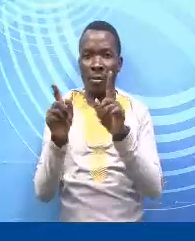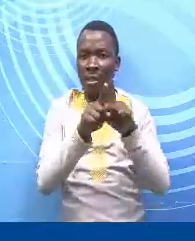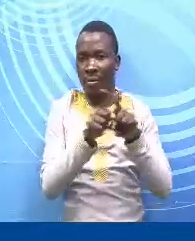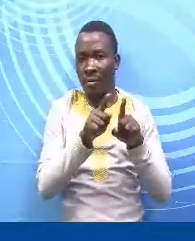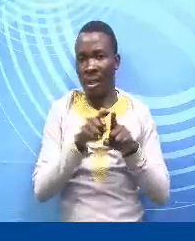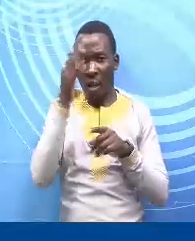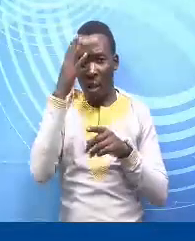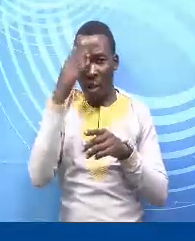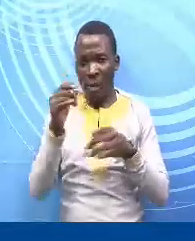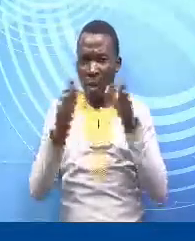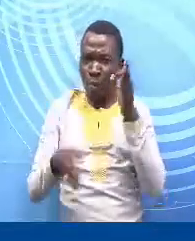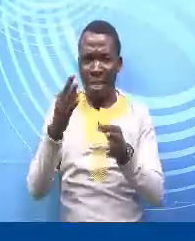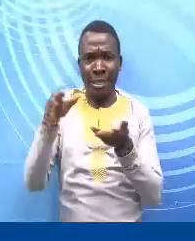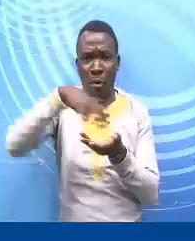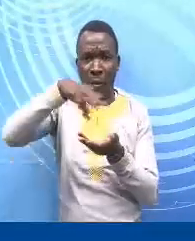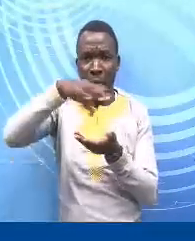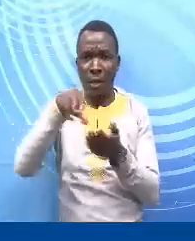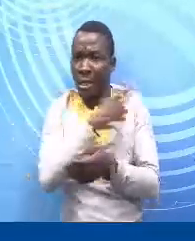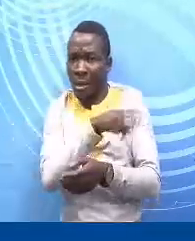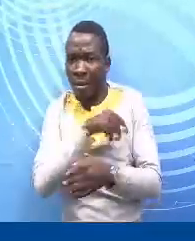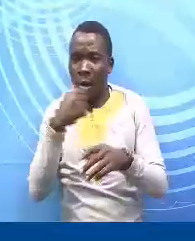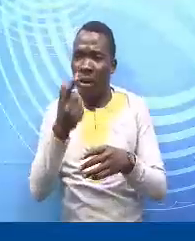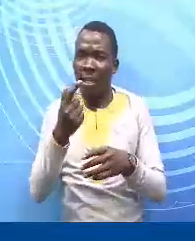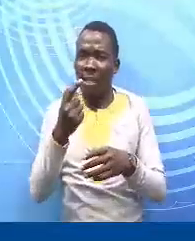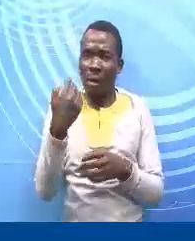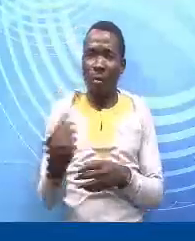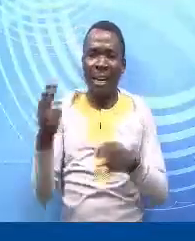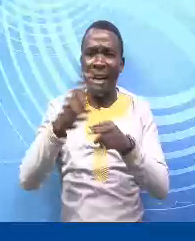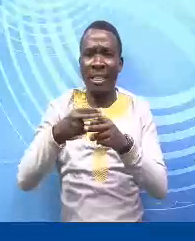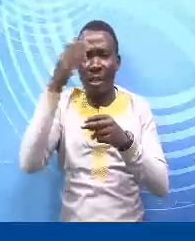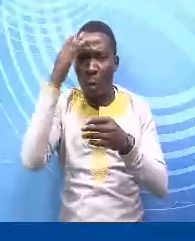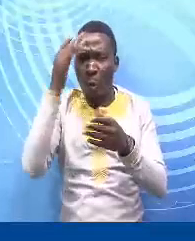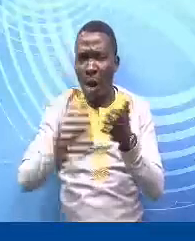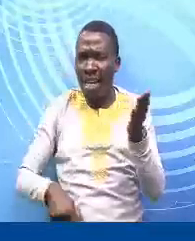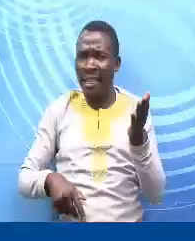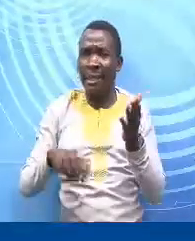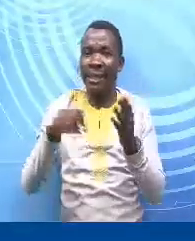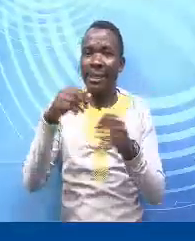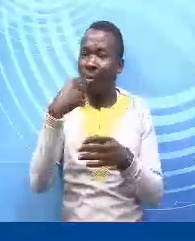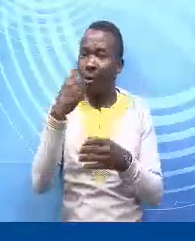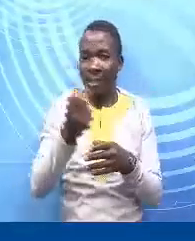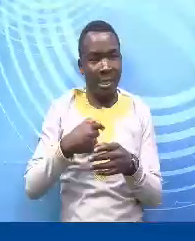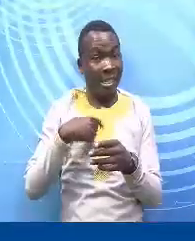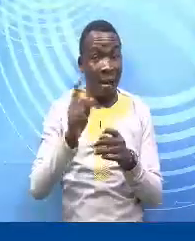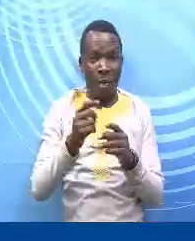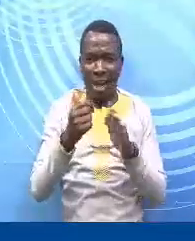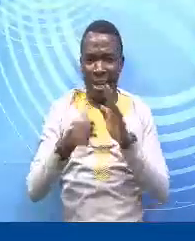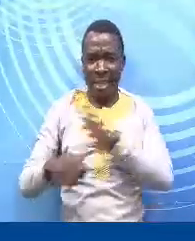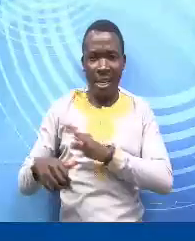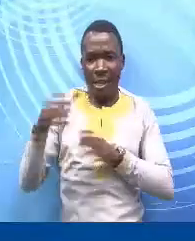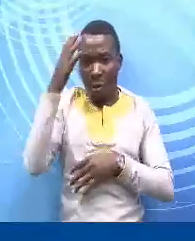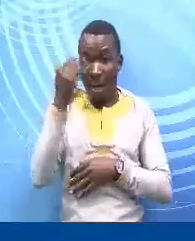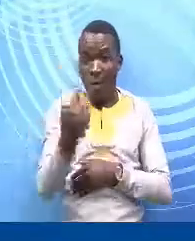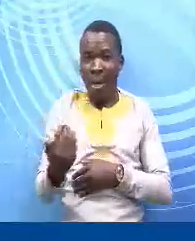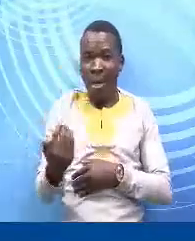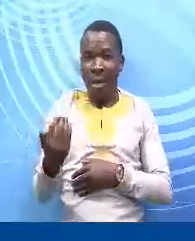rwabarurira kwa muganga bambaza ngo ese uwambe wundi namwise nshingiye kuki ndangije ndababwira nti ngiye ntabwo mwandenganya kuko umwana yavukiye amumbwira ko